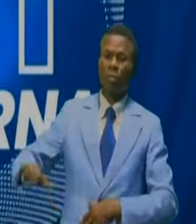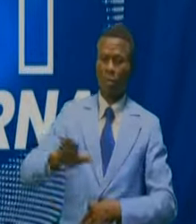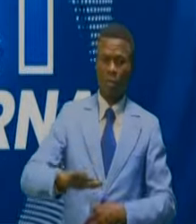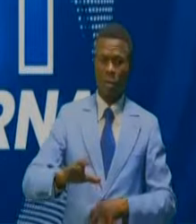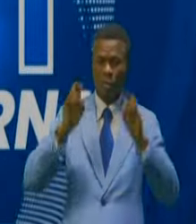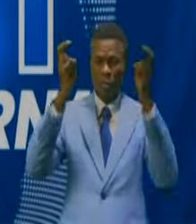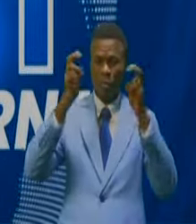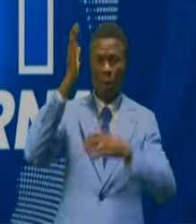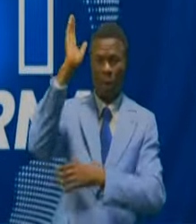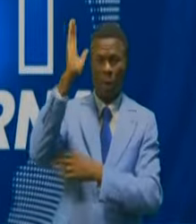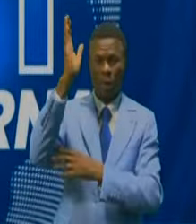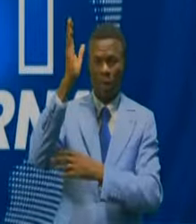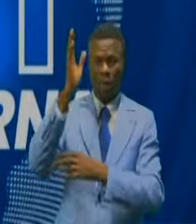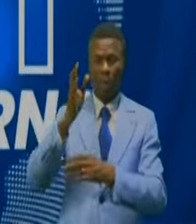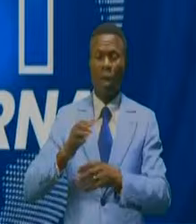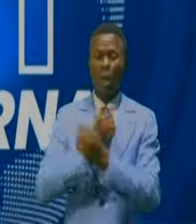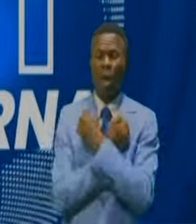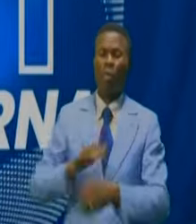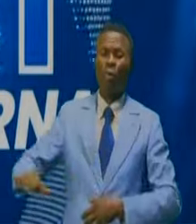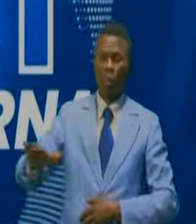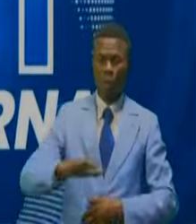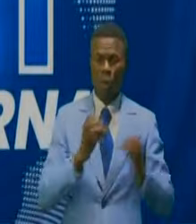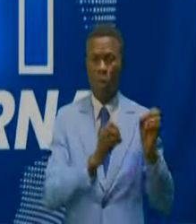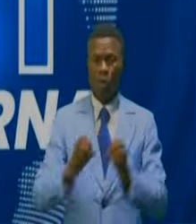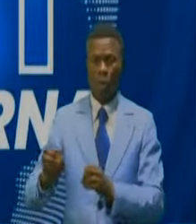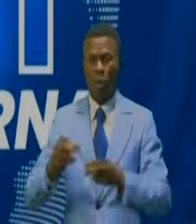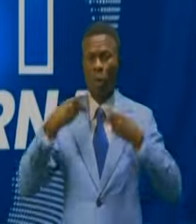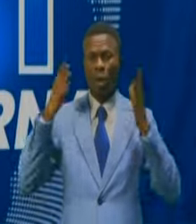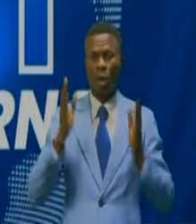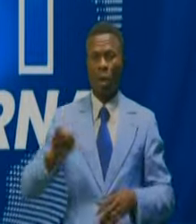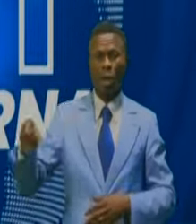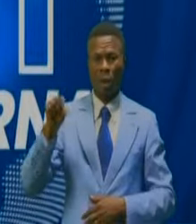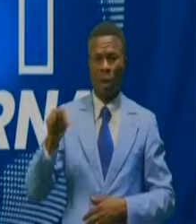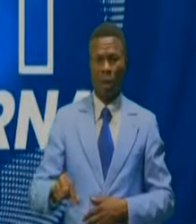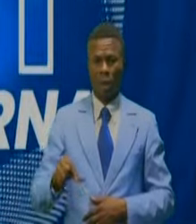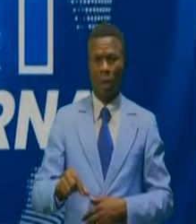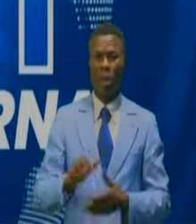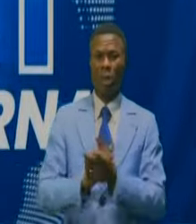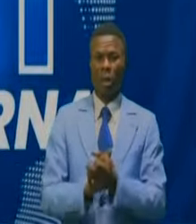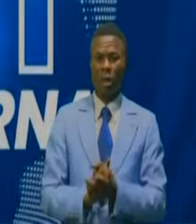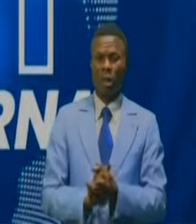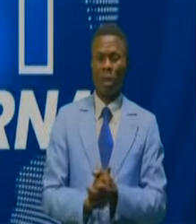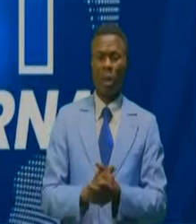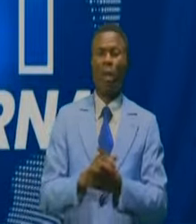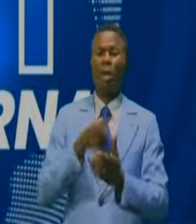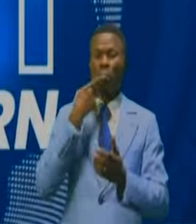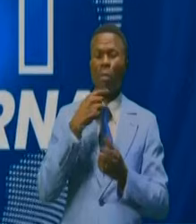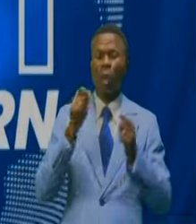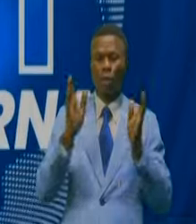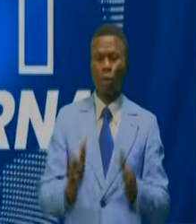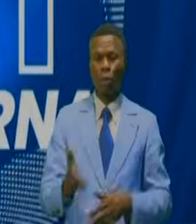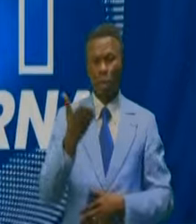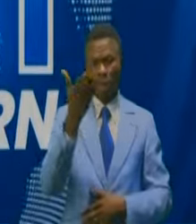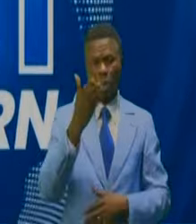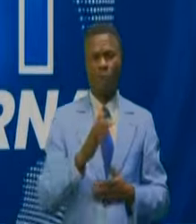le thème de la conférence d'éveil patriotique organisée par le pasteur Jacques Kambala Chilombo. Le point avec Eugénie